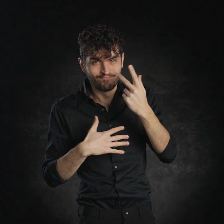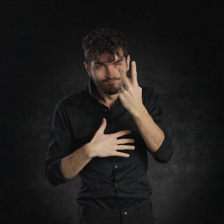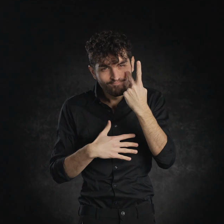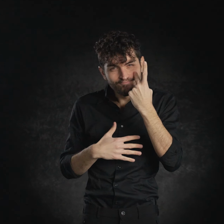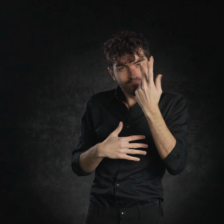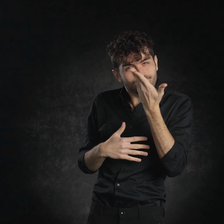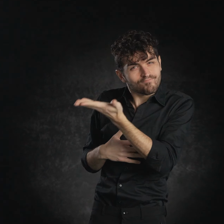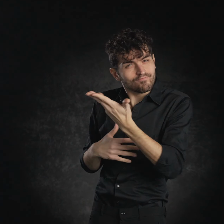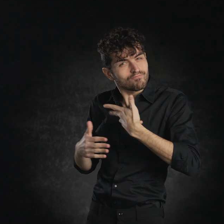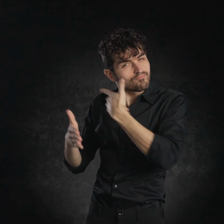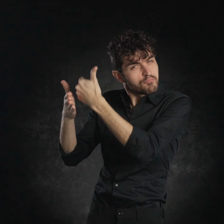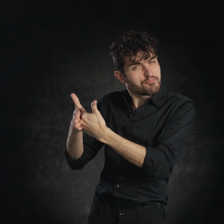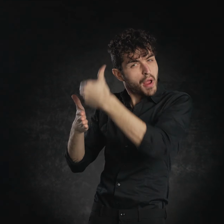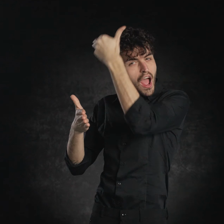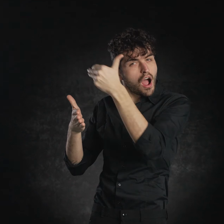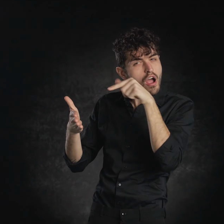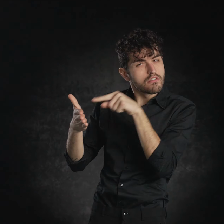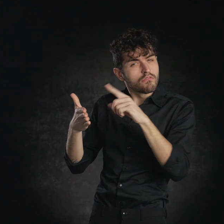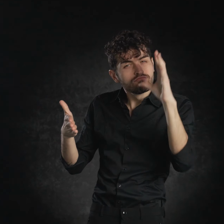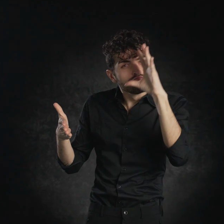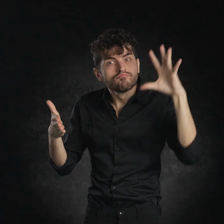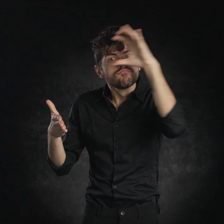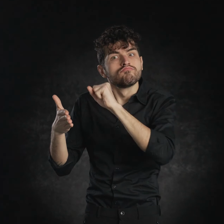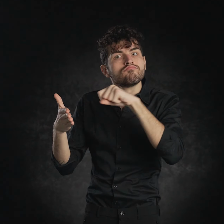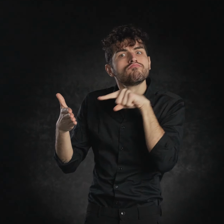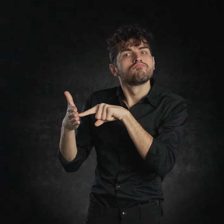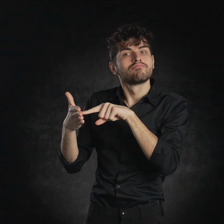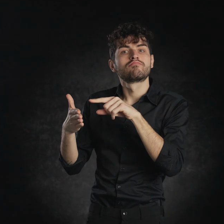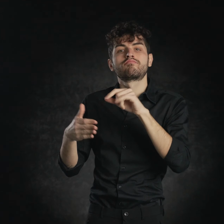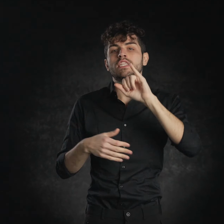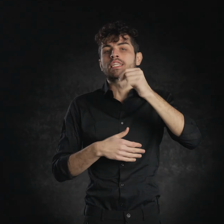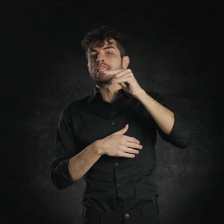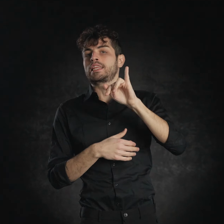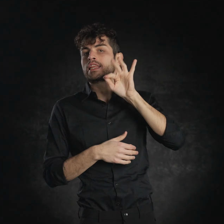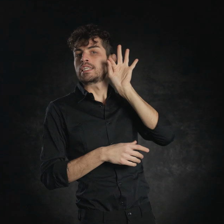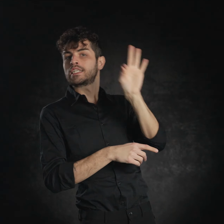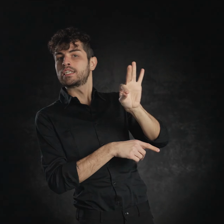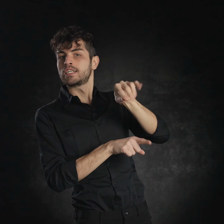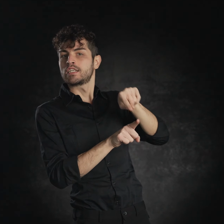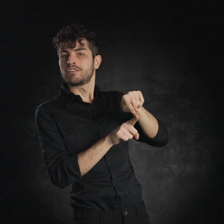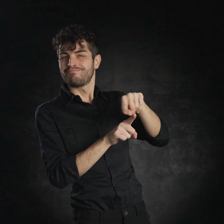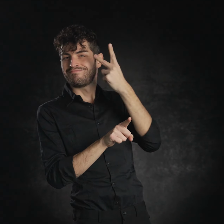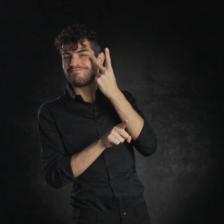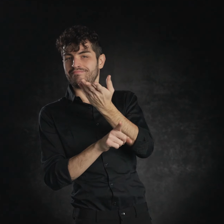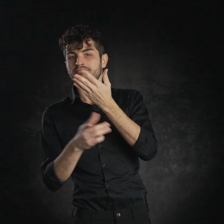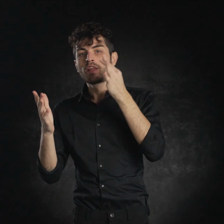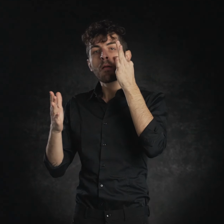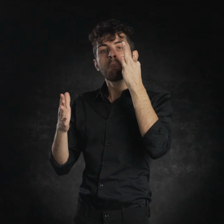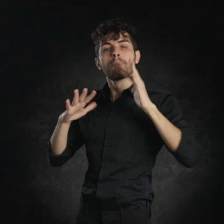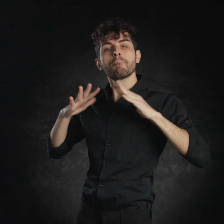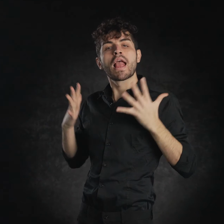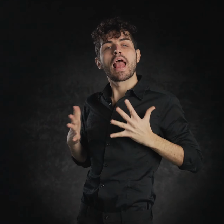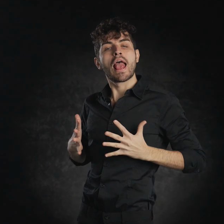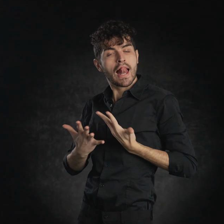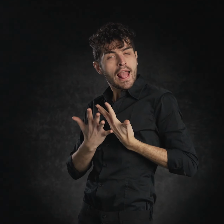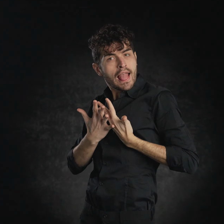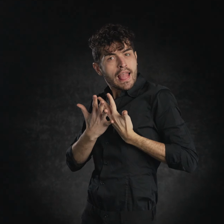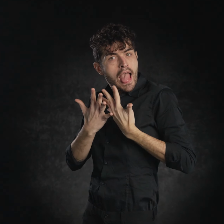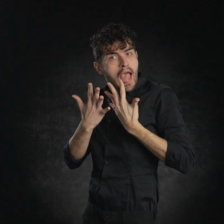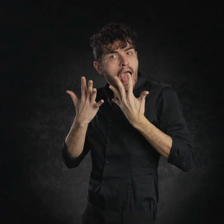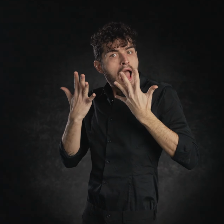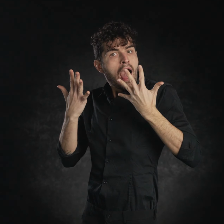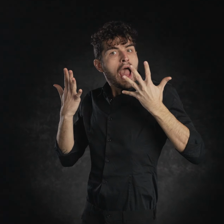interessanti innanzitutto se osserviamo questa parete riconosciamo subito ITI Eccolo qui ITI è colui che ha il